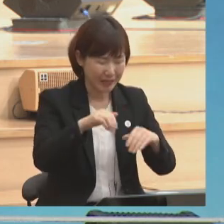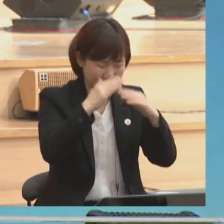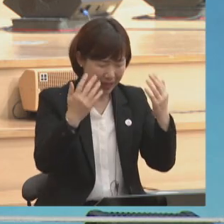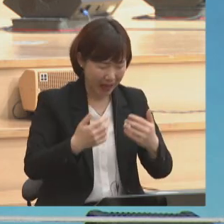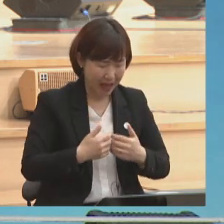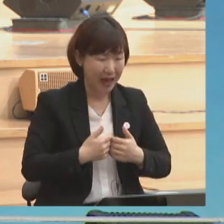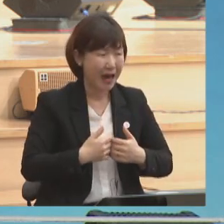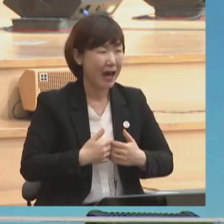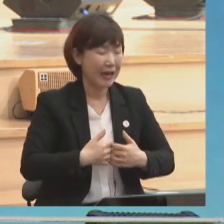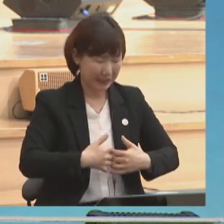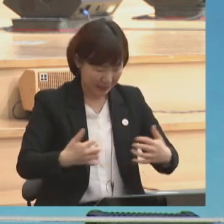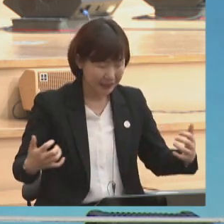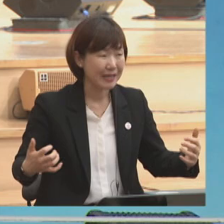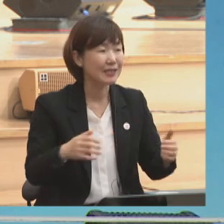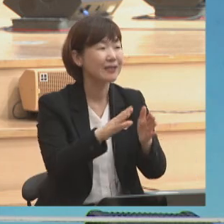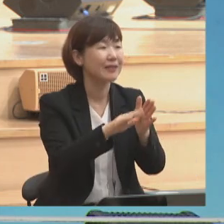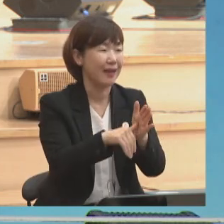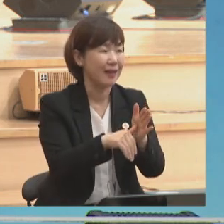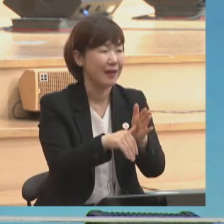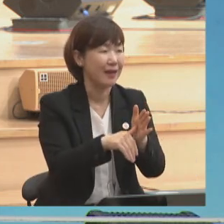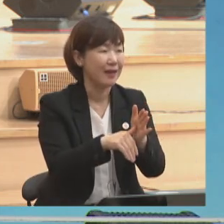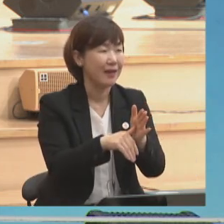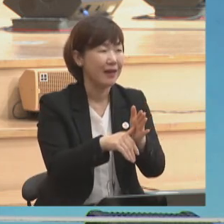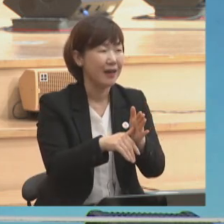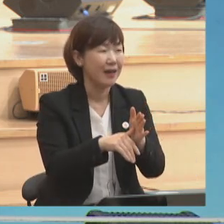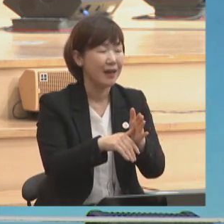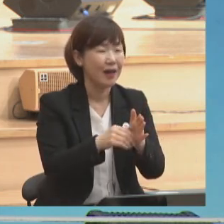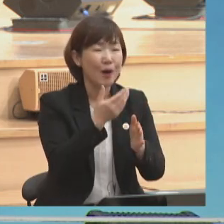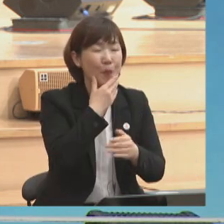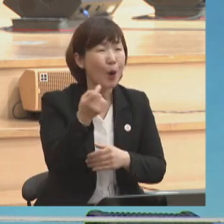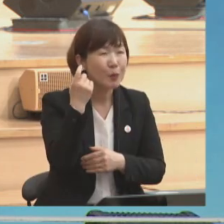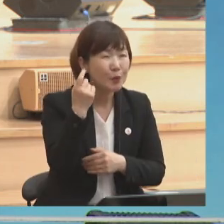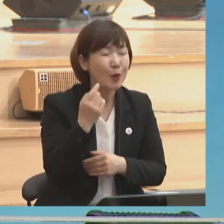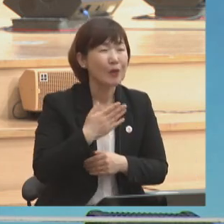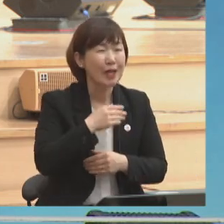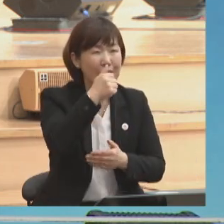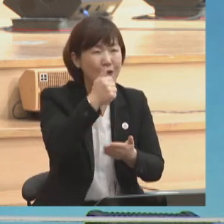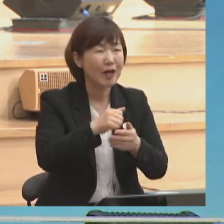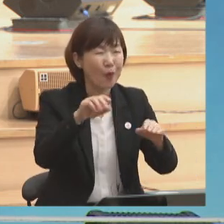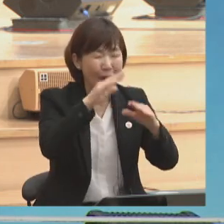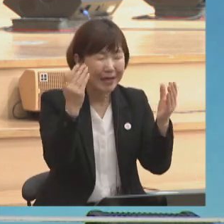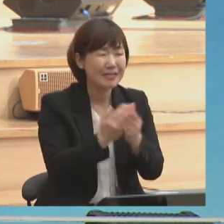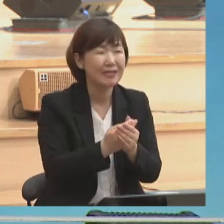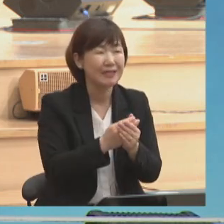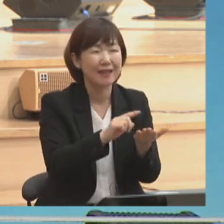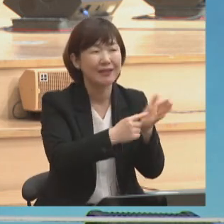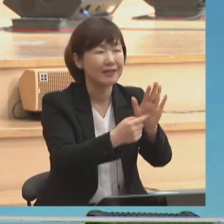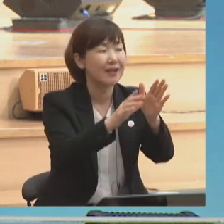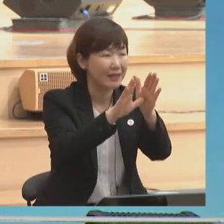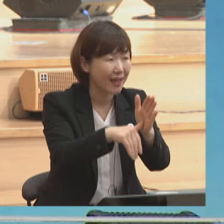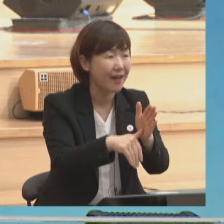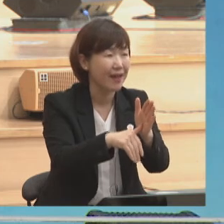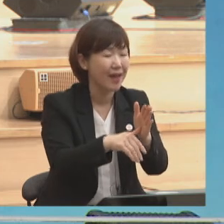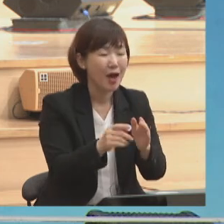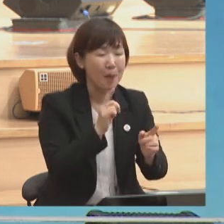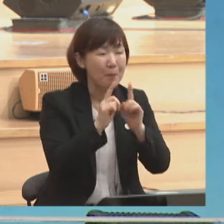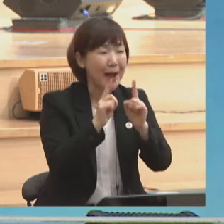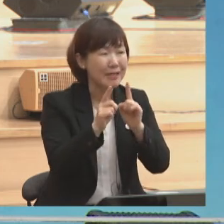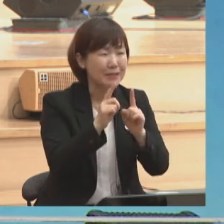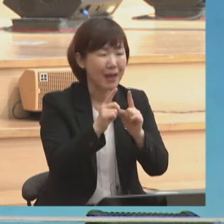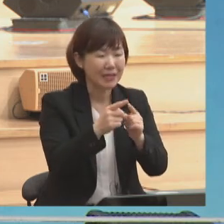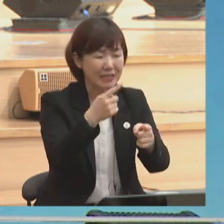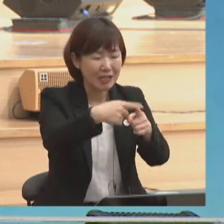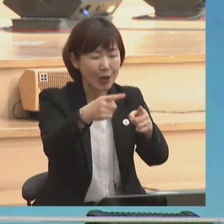복음의 밝은 조명 앞에 자신의 죄가 적나라하게 드러날 때, 자신의 치부가 드러날 때, 말씀의 검으로